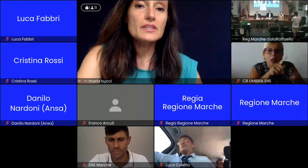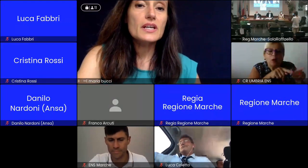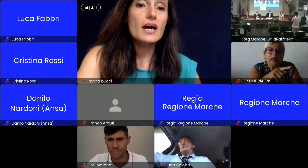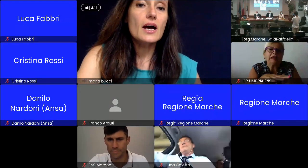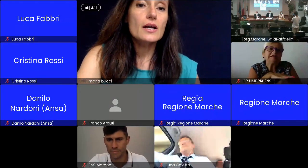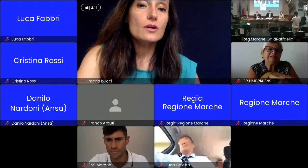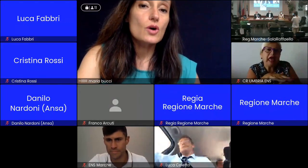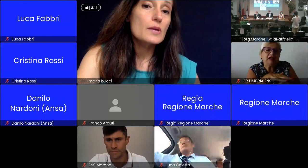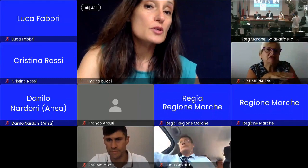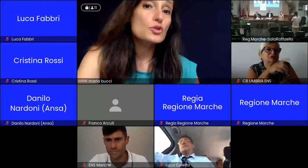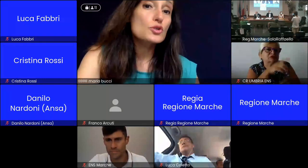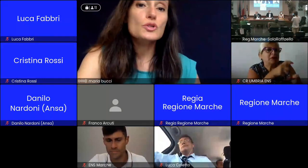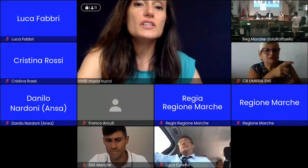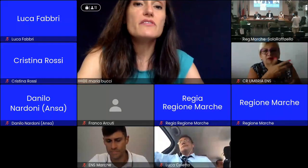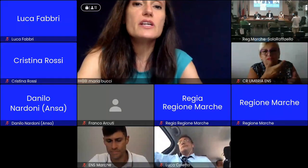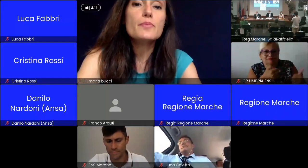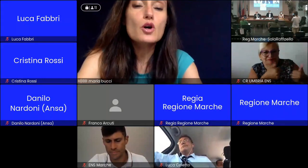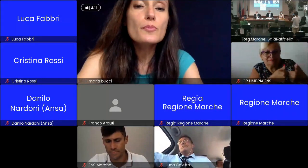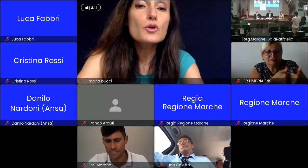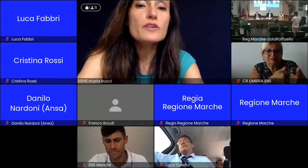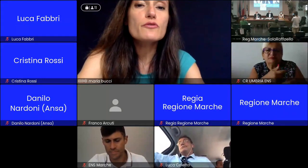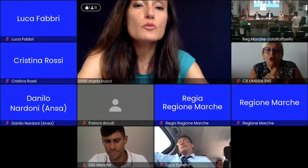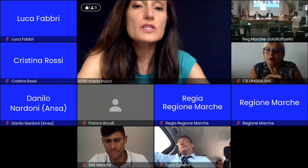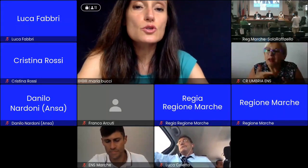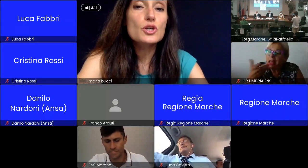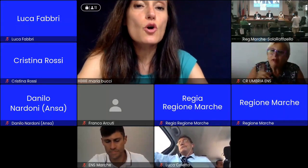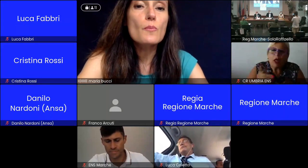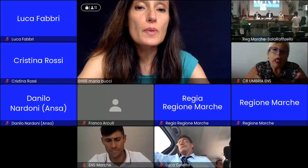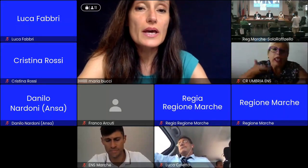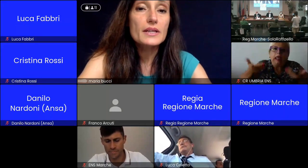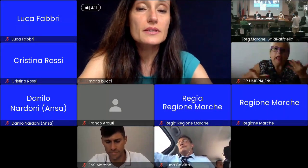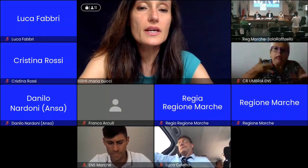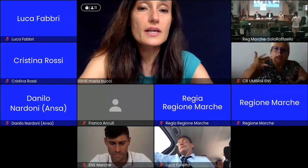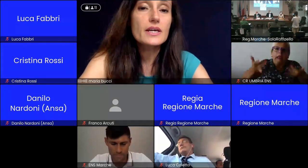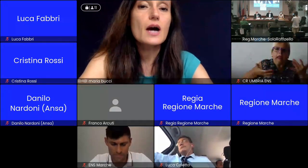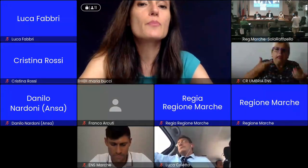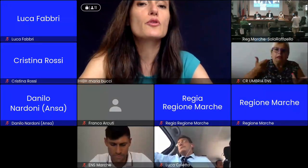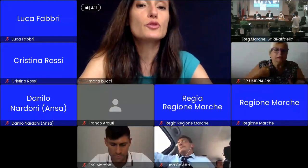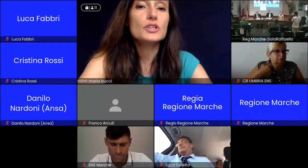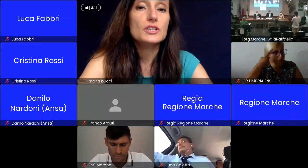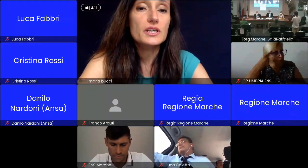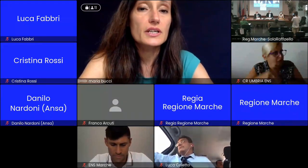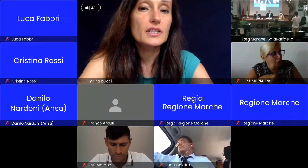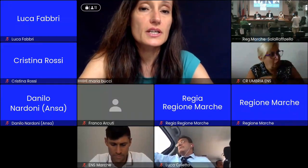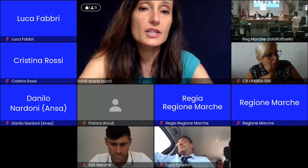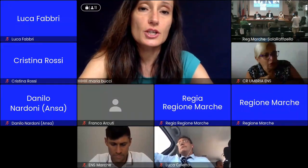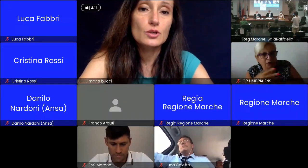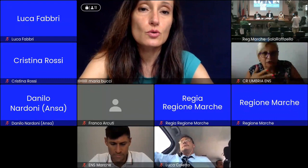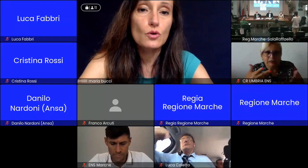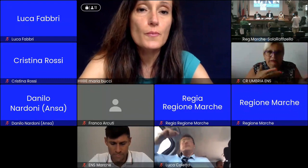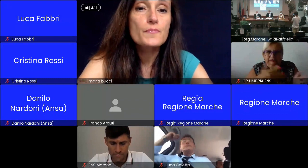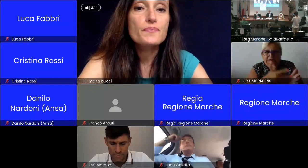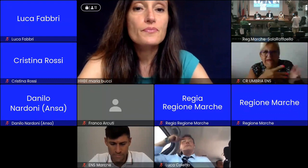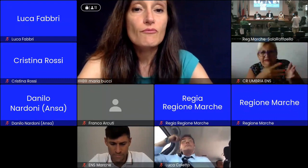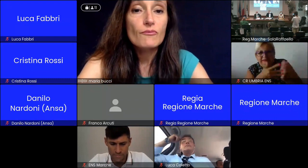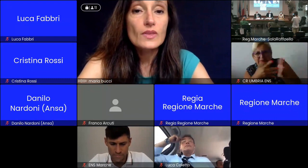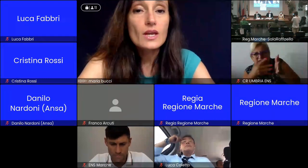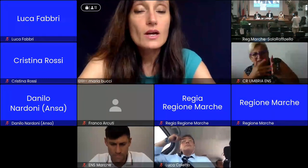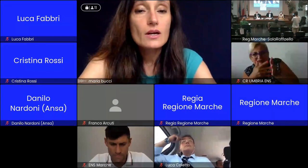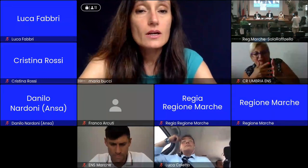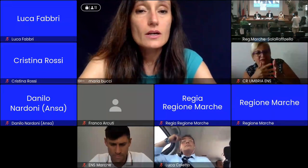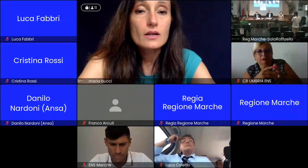e permetteranno alle persone sorde di avere proprio le informazioni complete e approfondite che